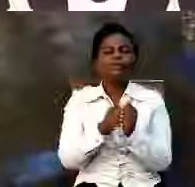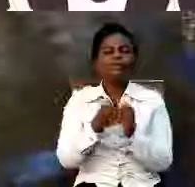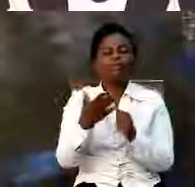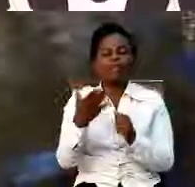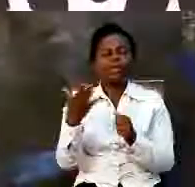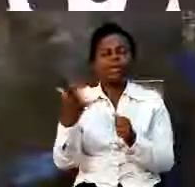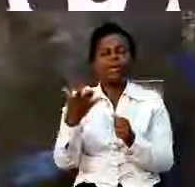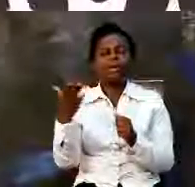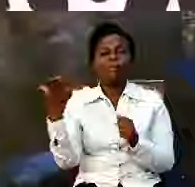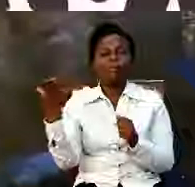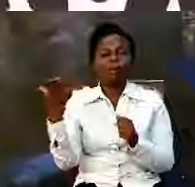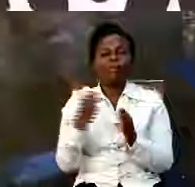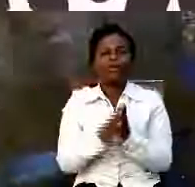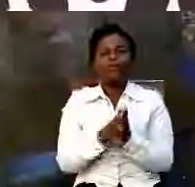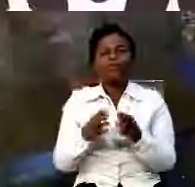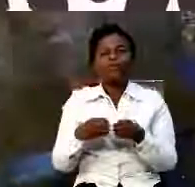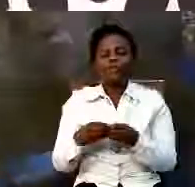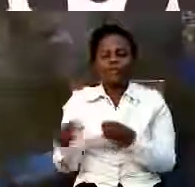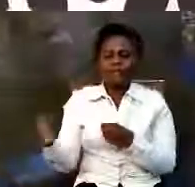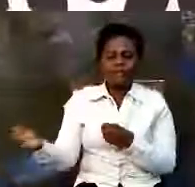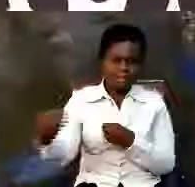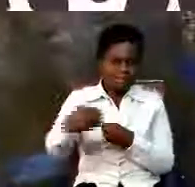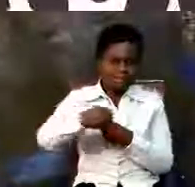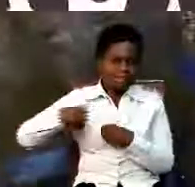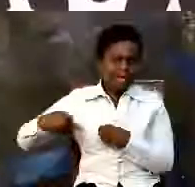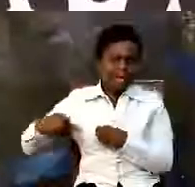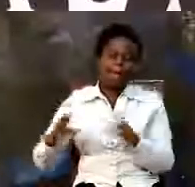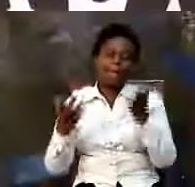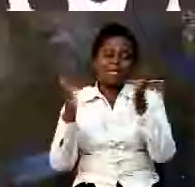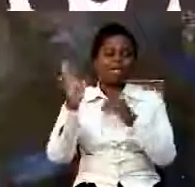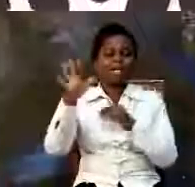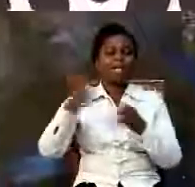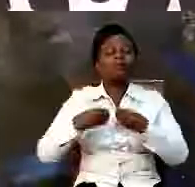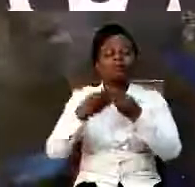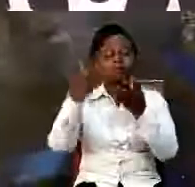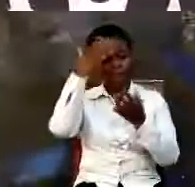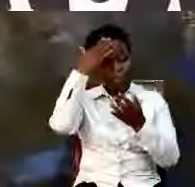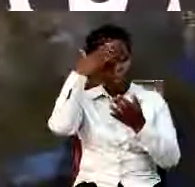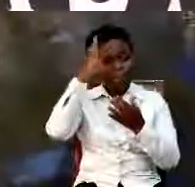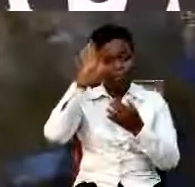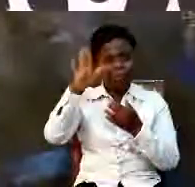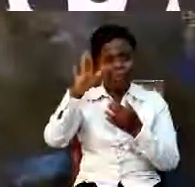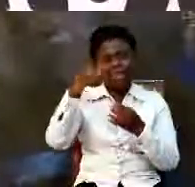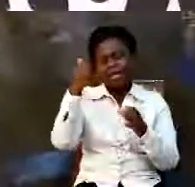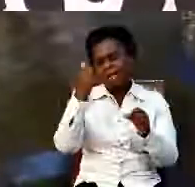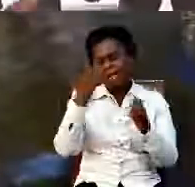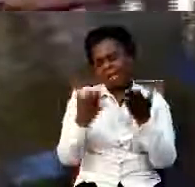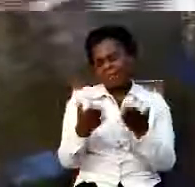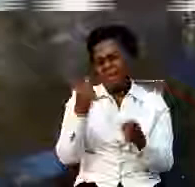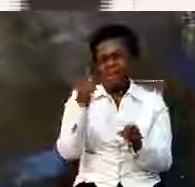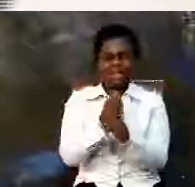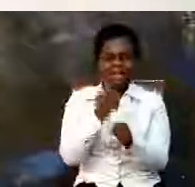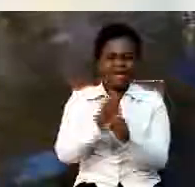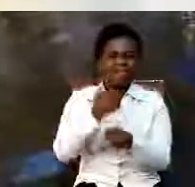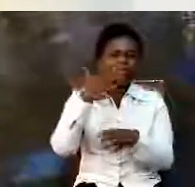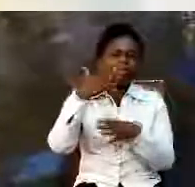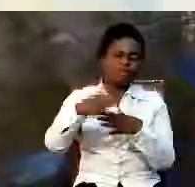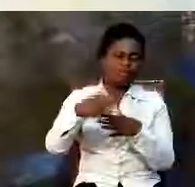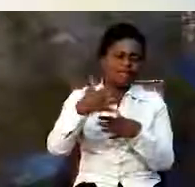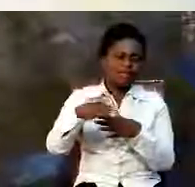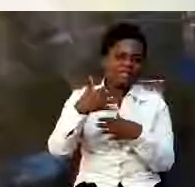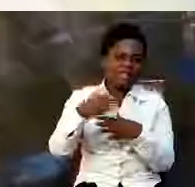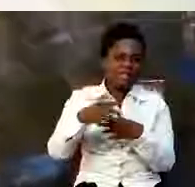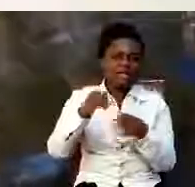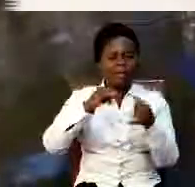ambavyo vimekupai maisha yako, vimepewa kipaumbele katika maisha yako. Inaweza kuwa ni kazi, inaweza kuwa ni biashara, inaweza kuwa